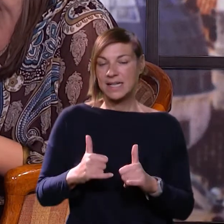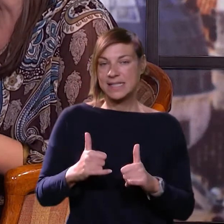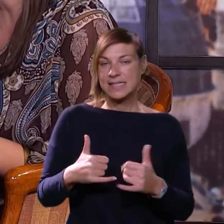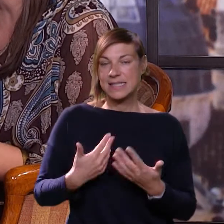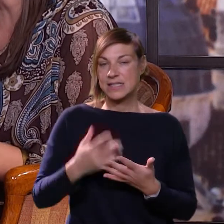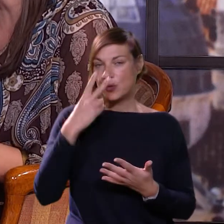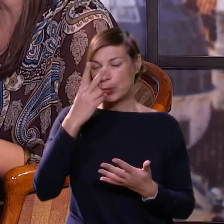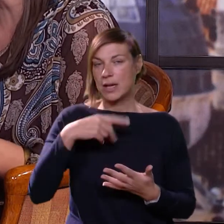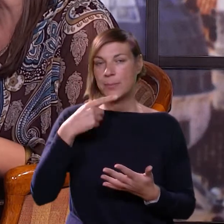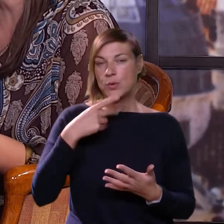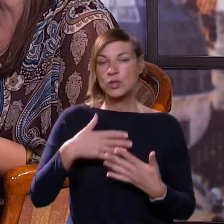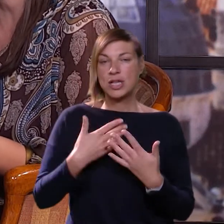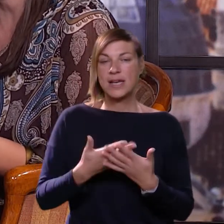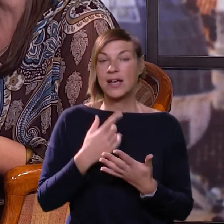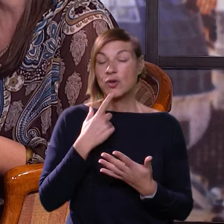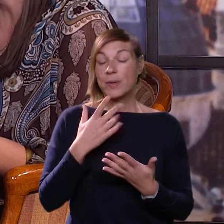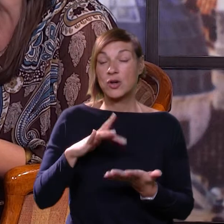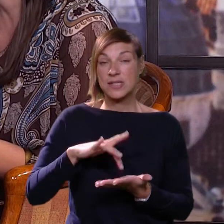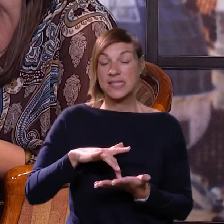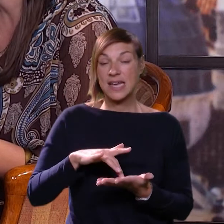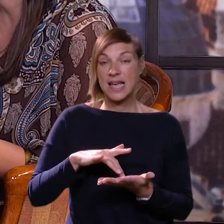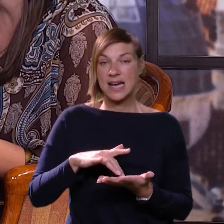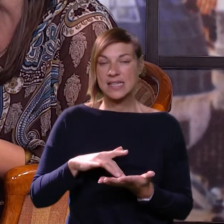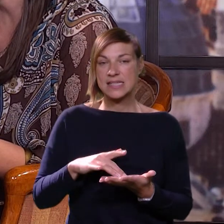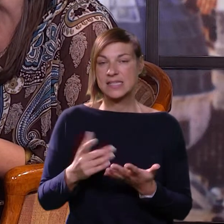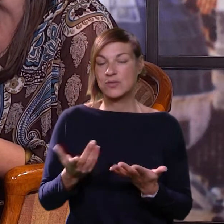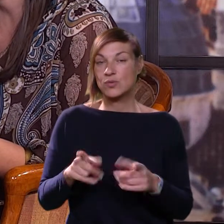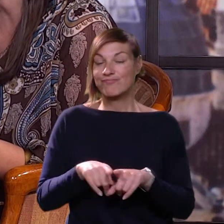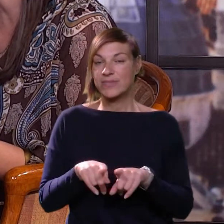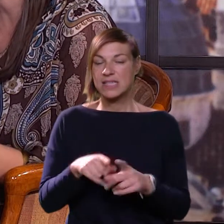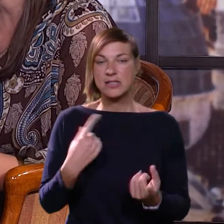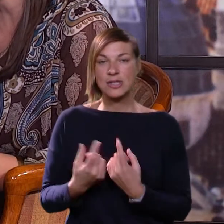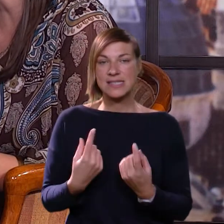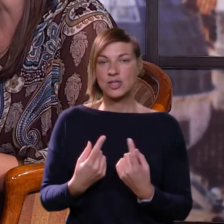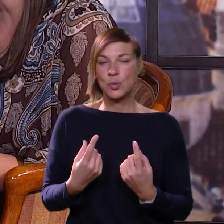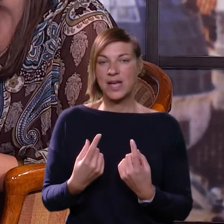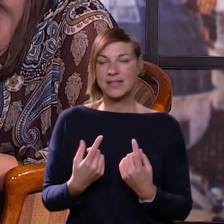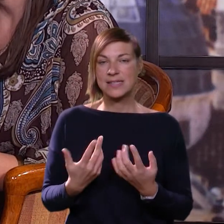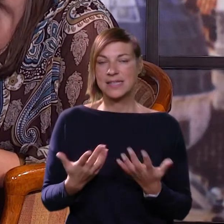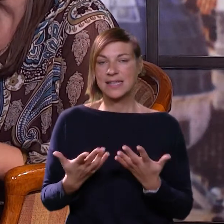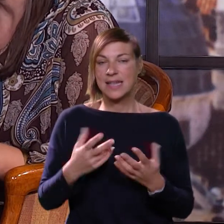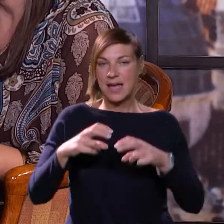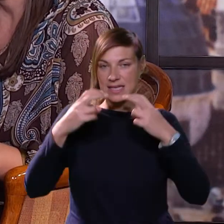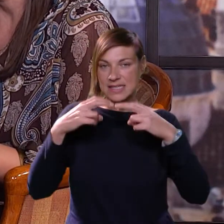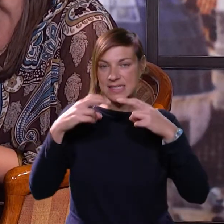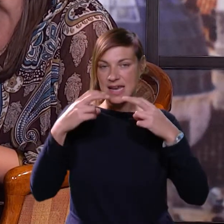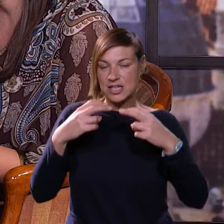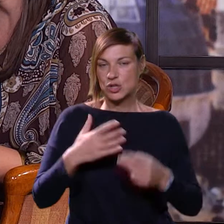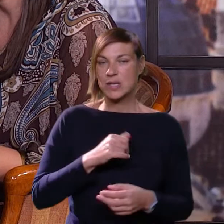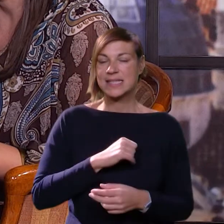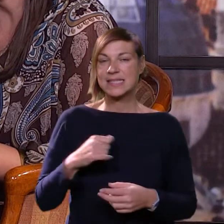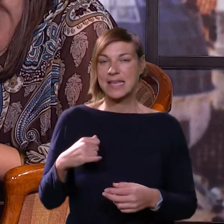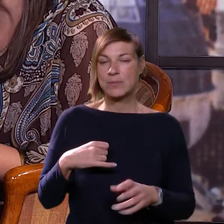s ove perspektive poručila nekome ko se nalazi u nekoj sličnoj situaciji da